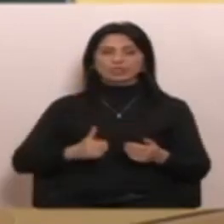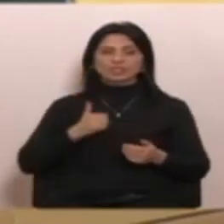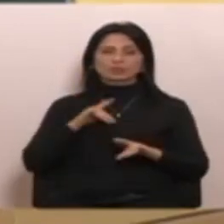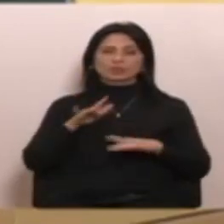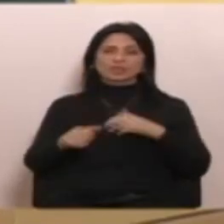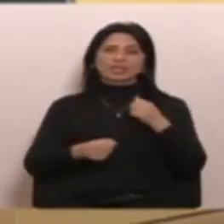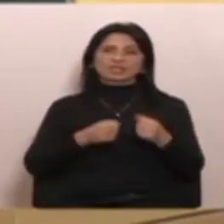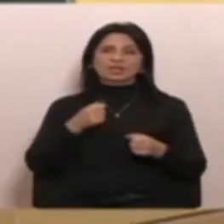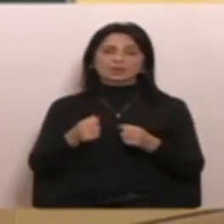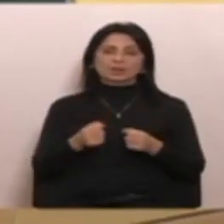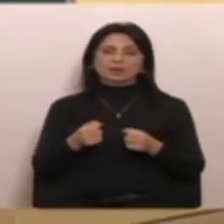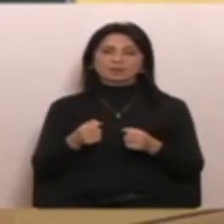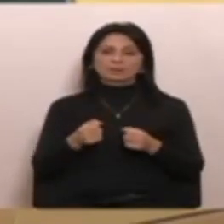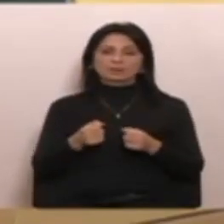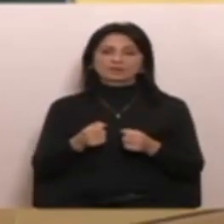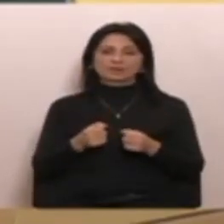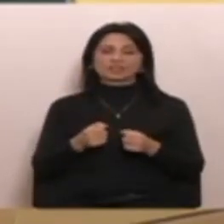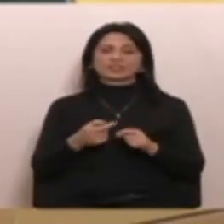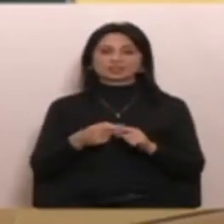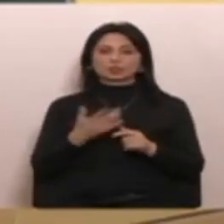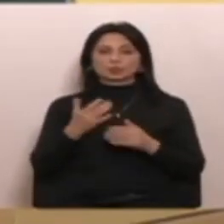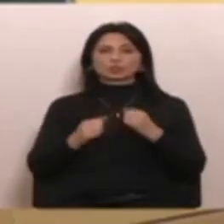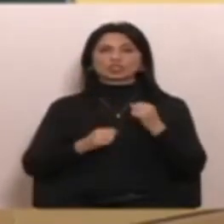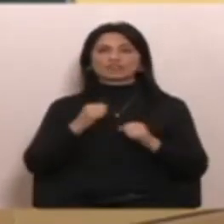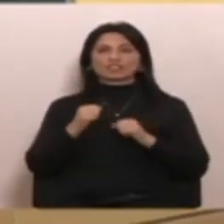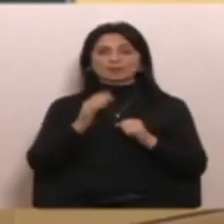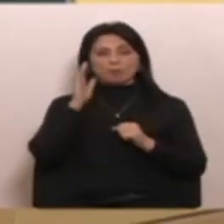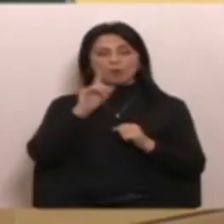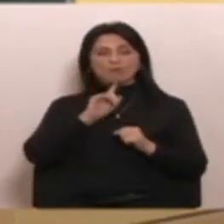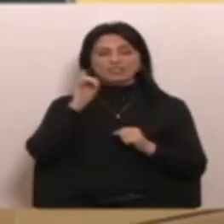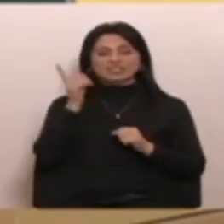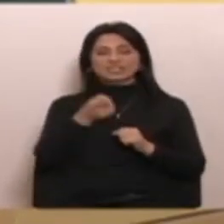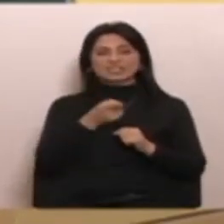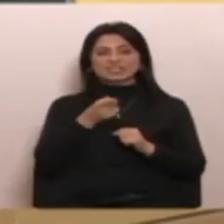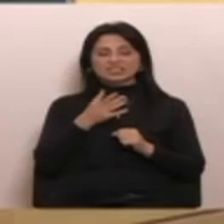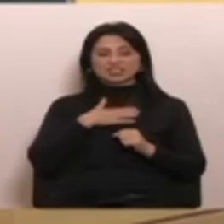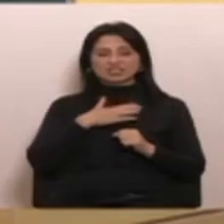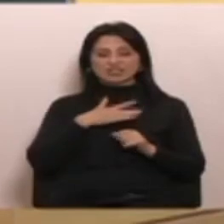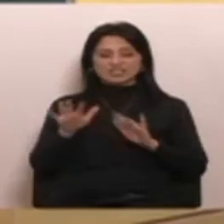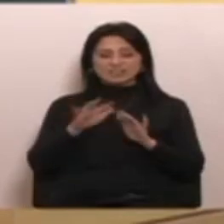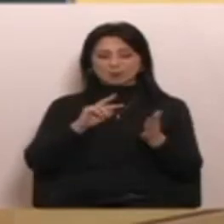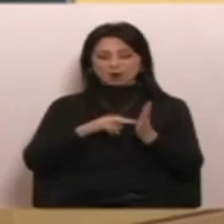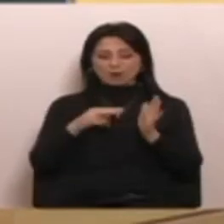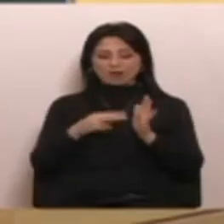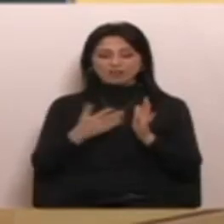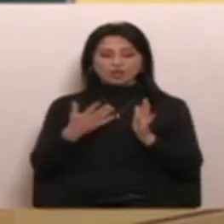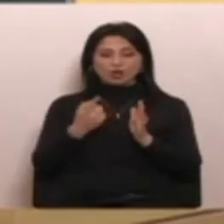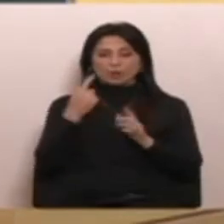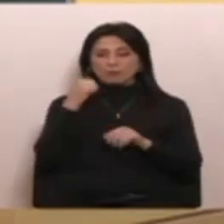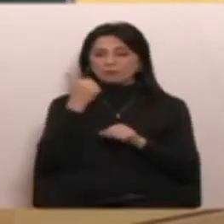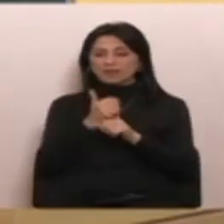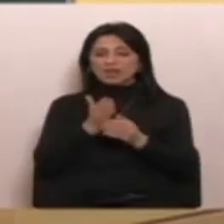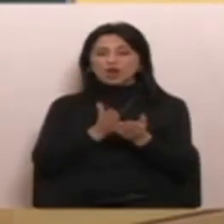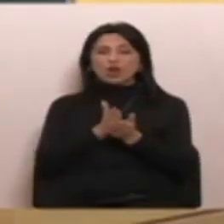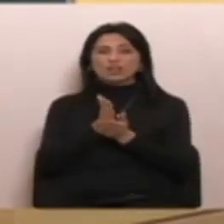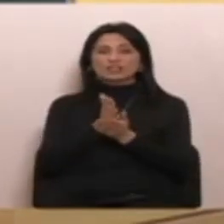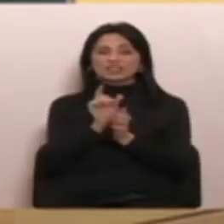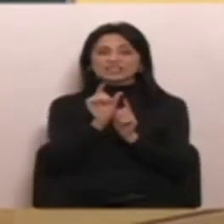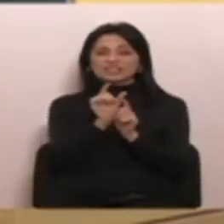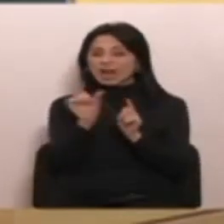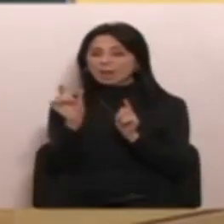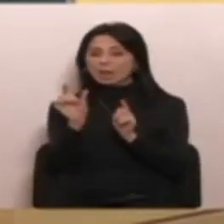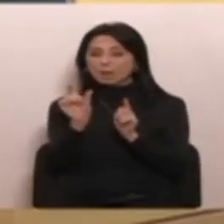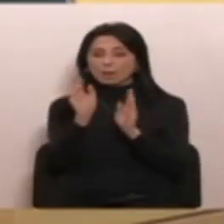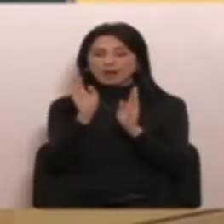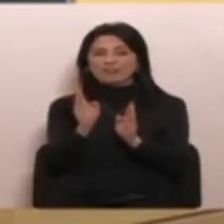დასაქმება. ქენაგავინდერა, თუ შევეცდებით მომავალ წლის ჩვენ სამოქმედო გეგმას რომელიმე ერთი პრიორიტეტის გამოყოფით განსაზღვროთ,